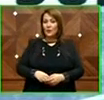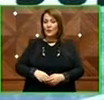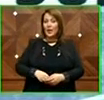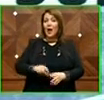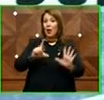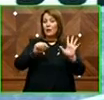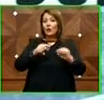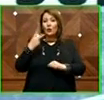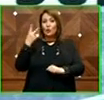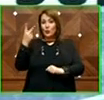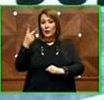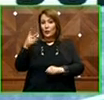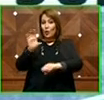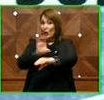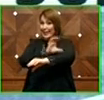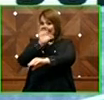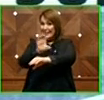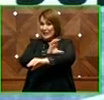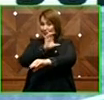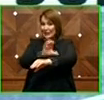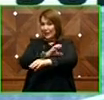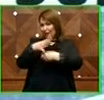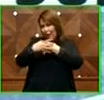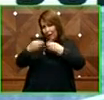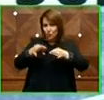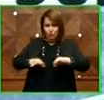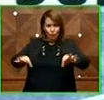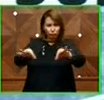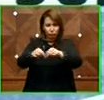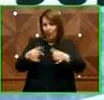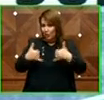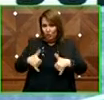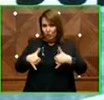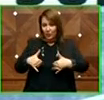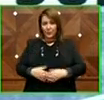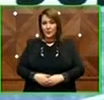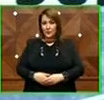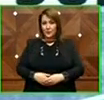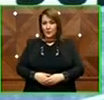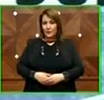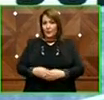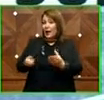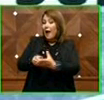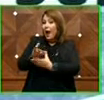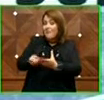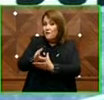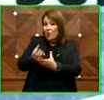272 مترشح بالخارج. يعني هذا التفاصيل يعني